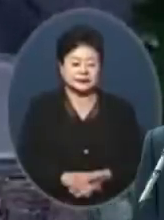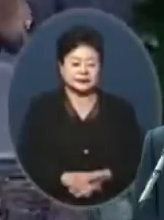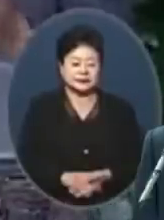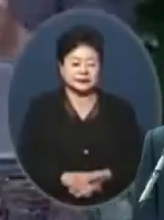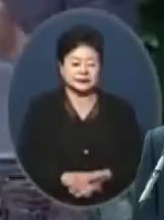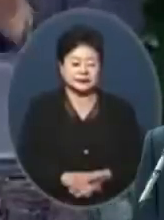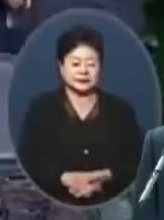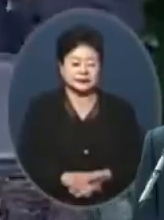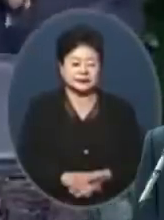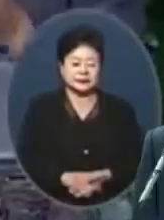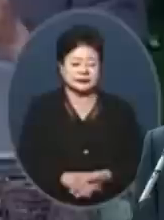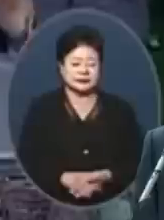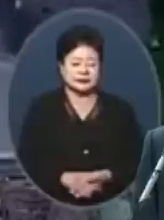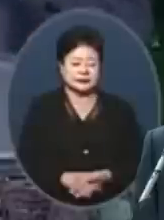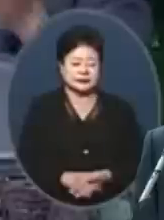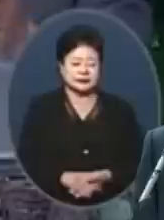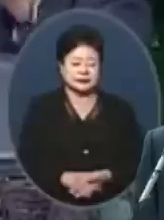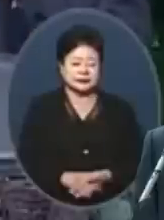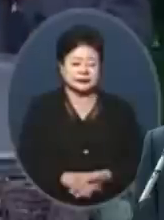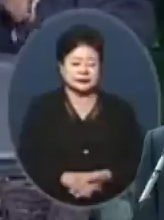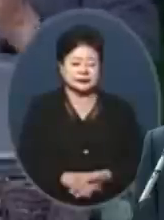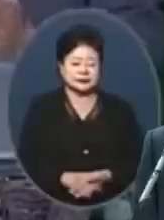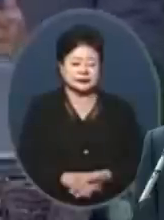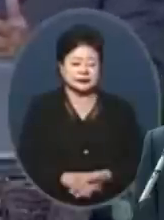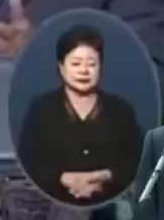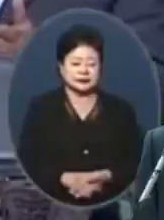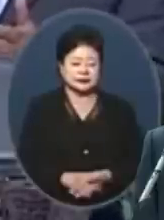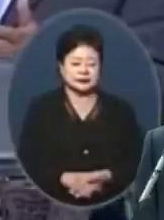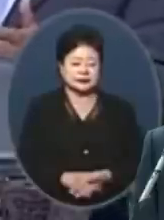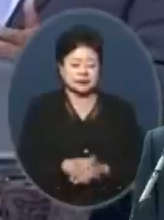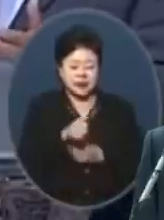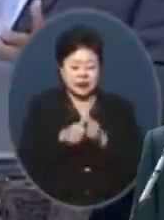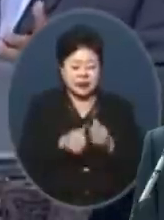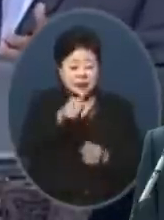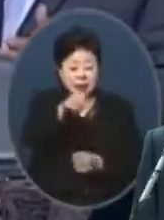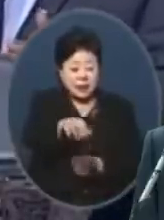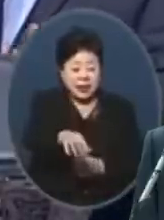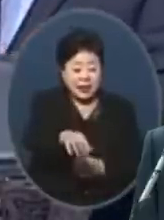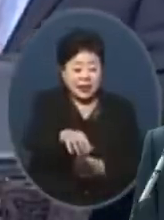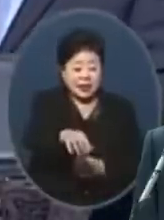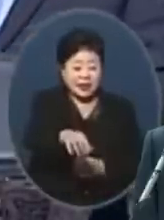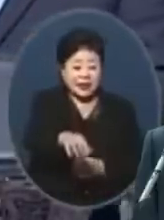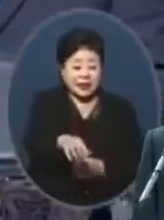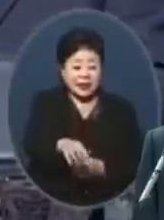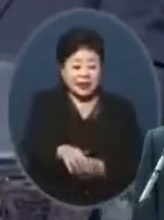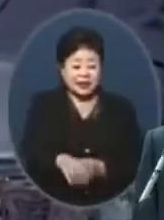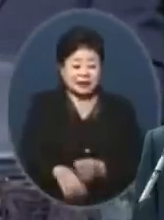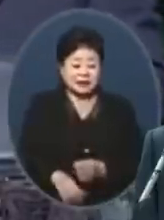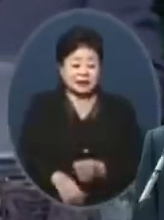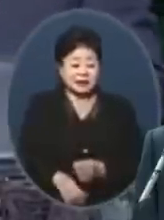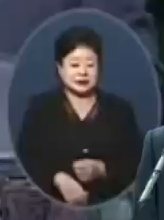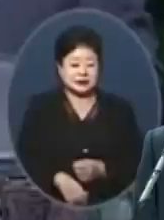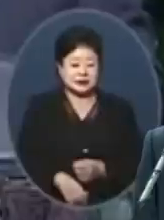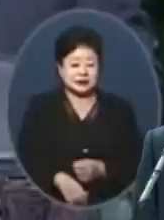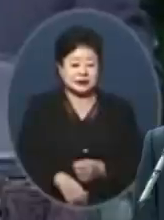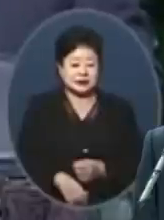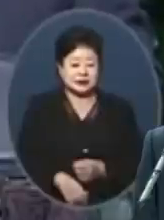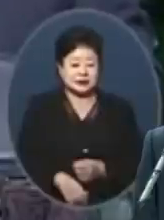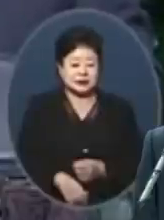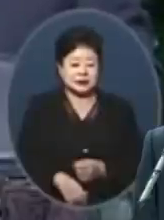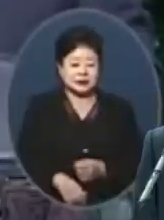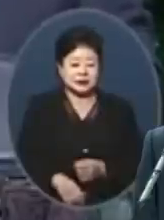a little longer for God to fulfill His purpose. 하나님 앞에 소포가